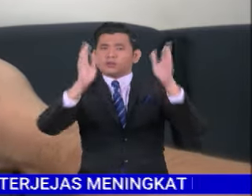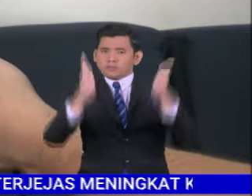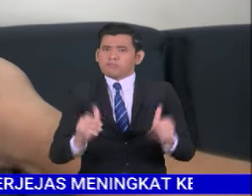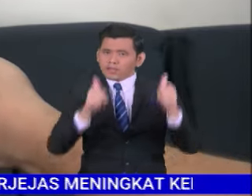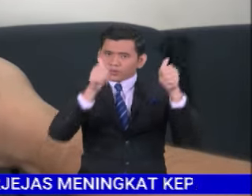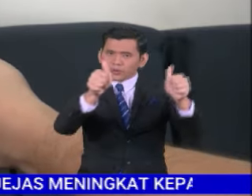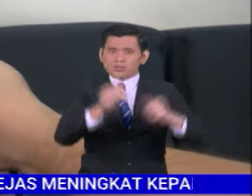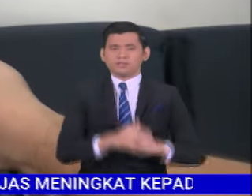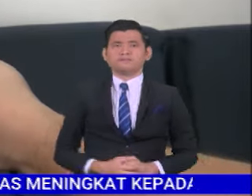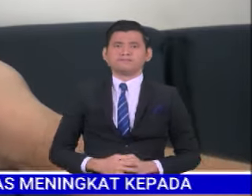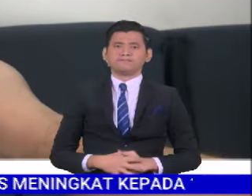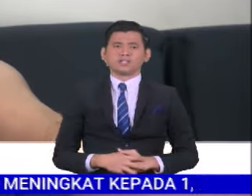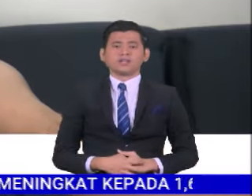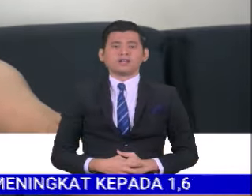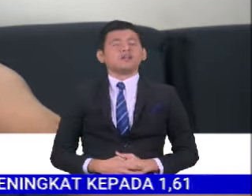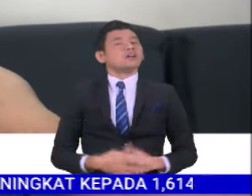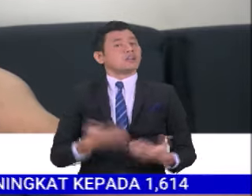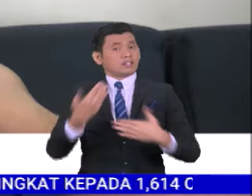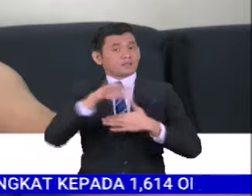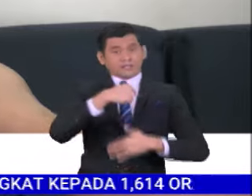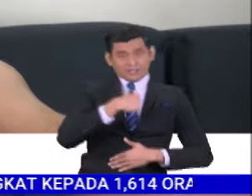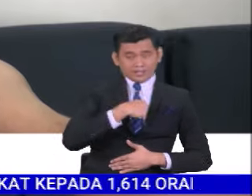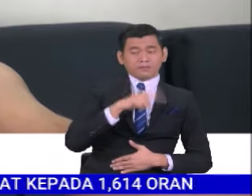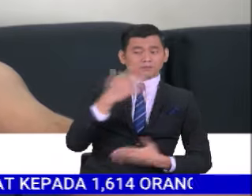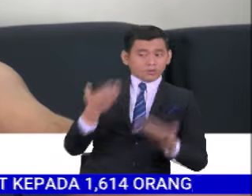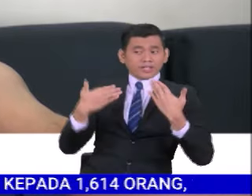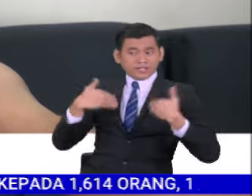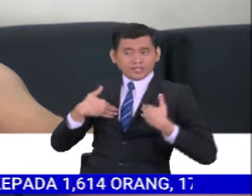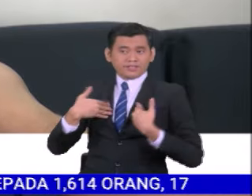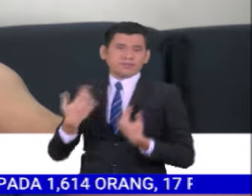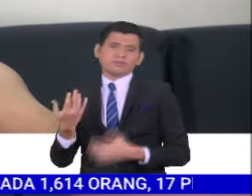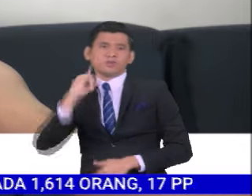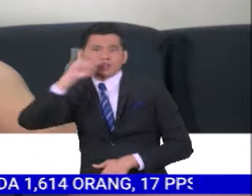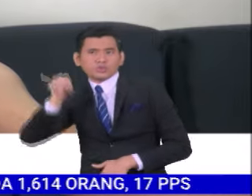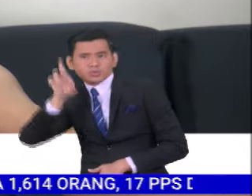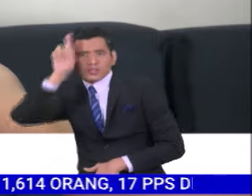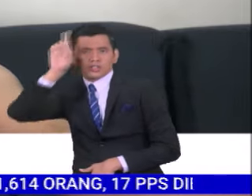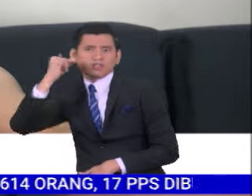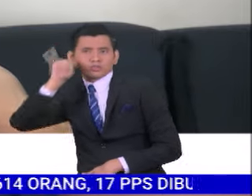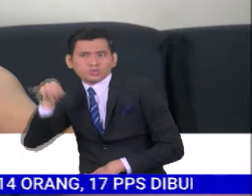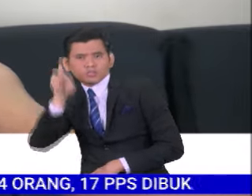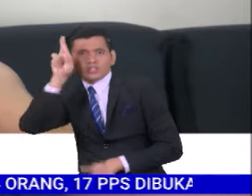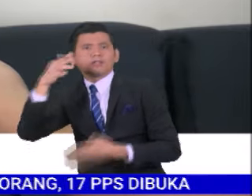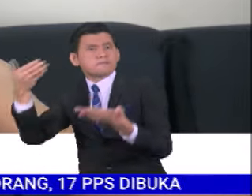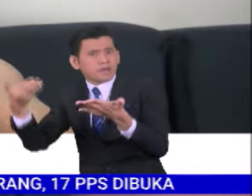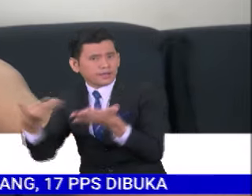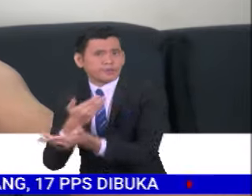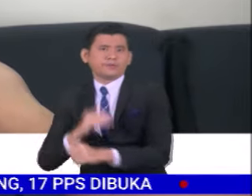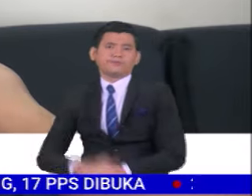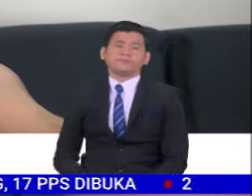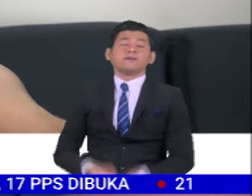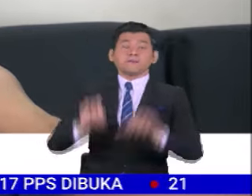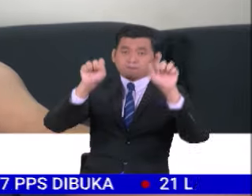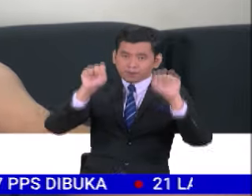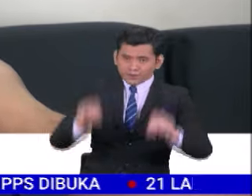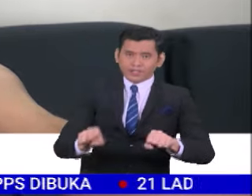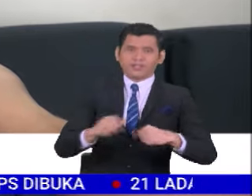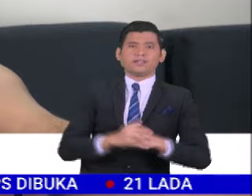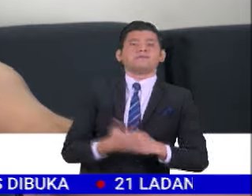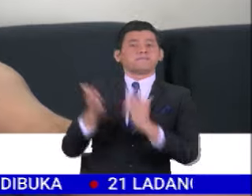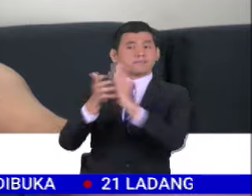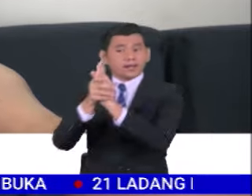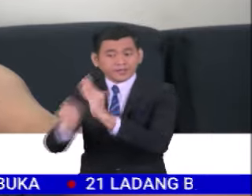aja mungkin kita adik-adik Hakim Denis sudah dekat situ banyaklah pelapis-pelapis selepas saja